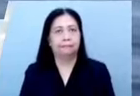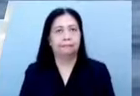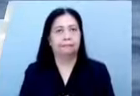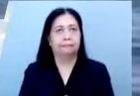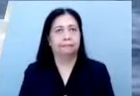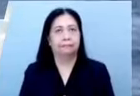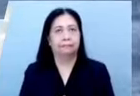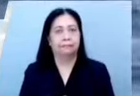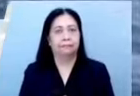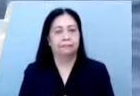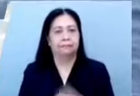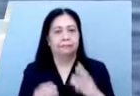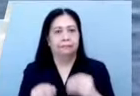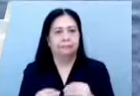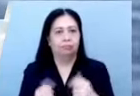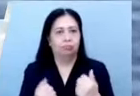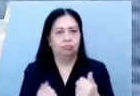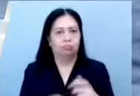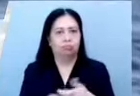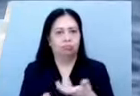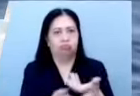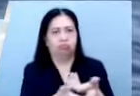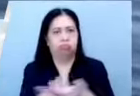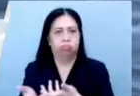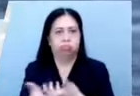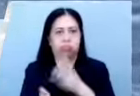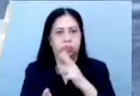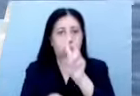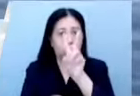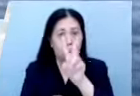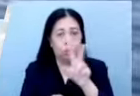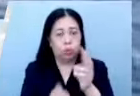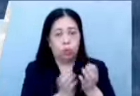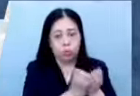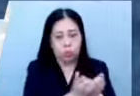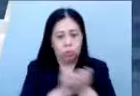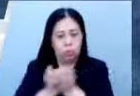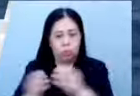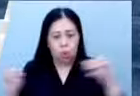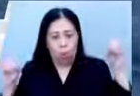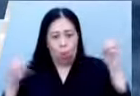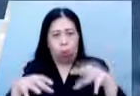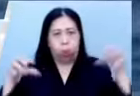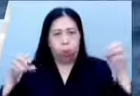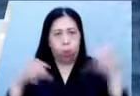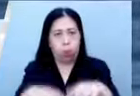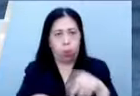at pinagtulungan ng bombahin ng tubig ng dalawang China Coast Guard, ang unay sa May 4,